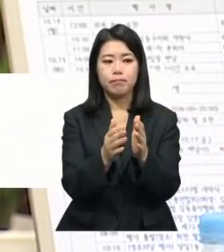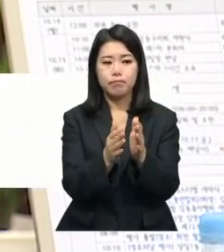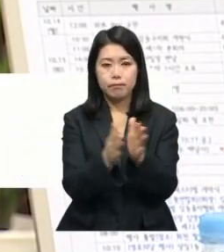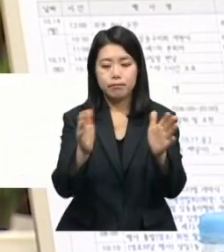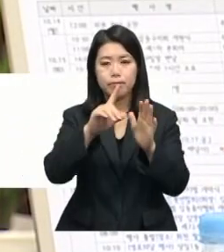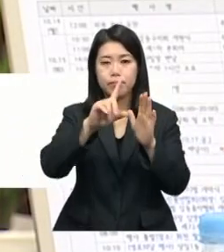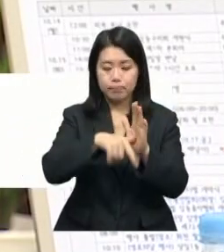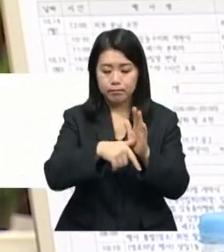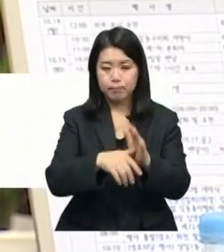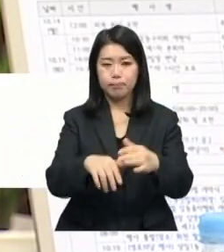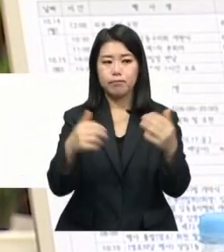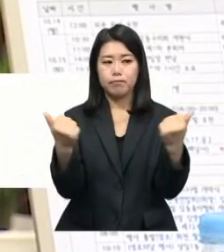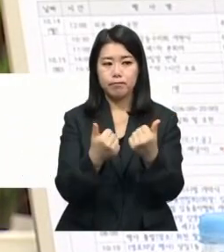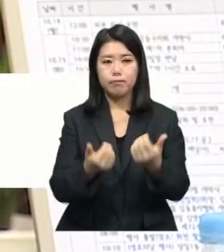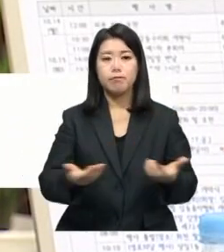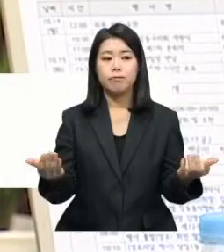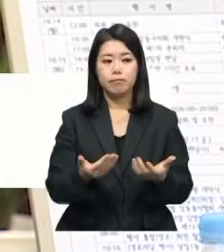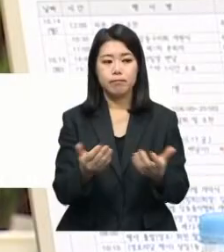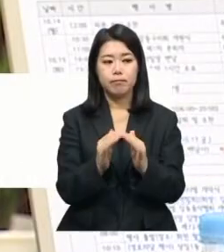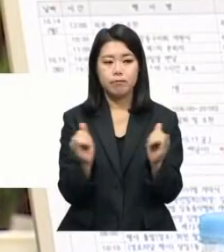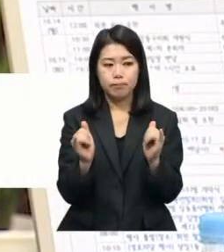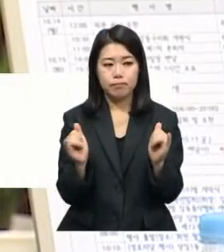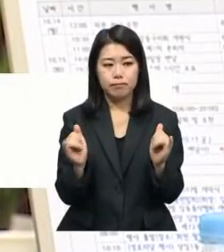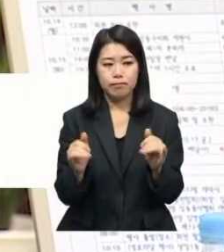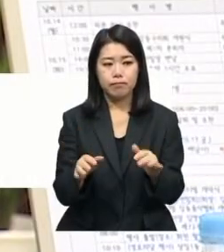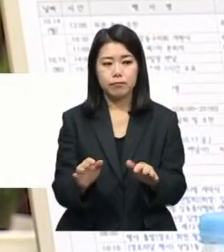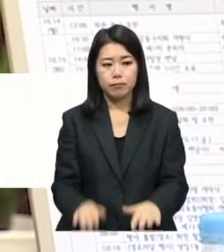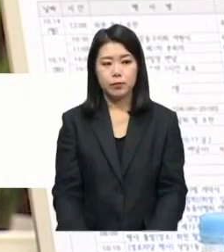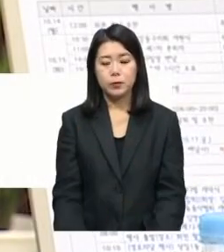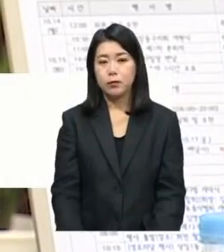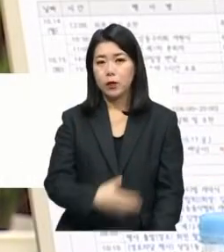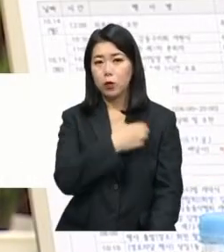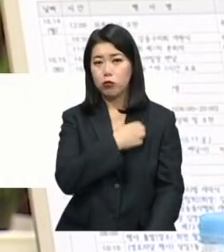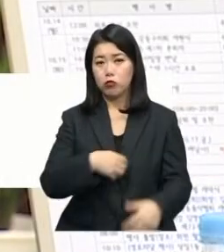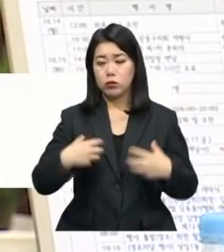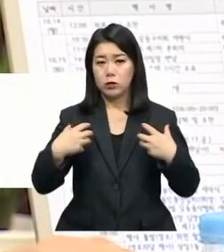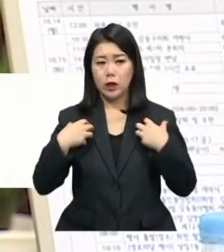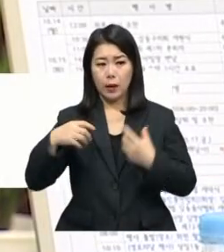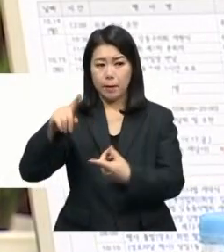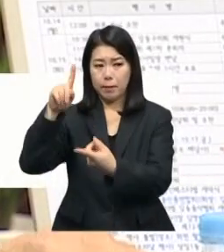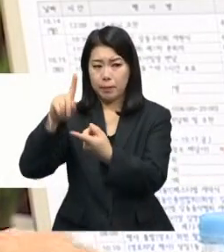의회에 들어와 근무하는 우리 파견직 근무 그 직원들이